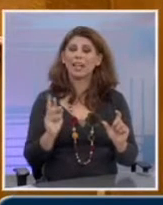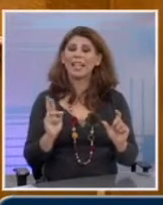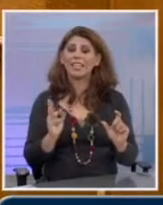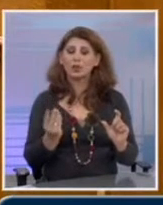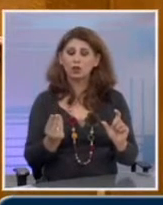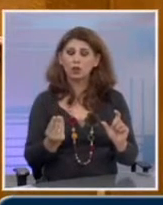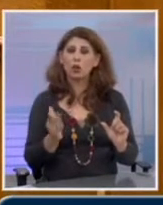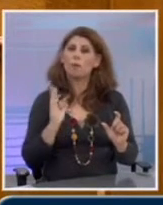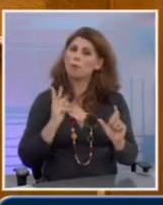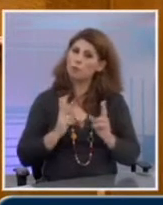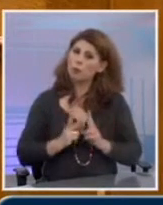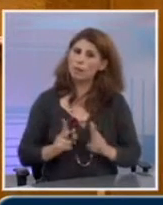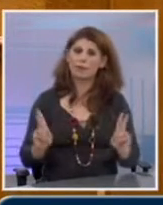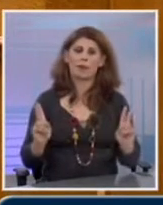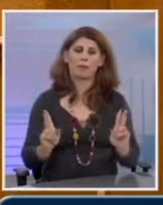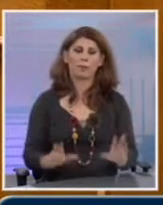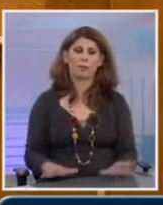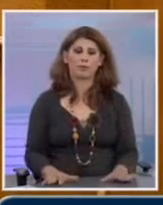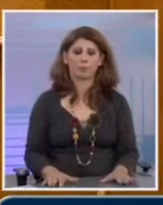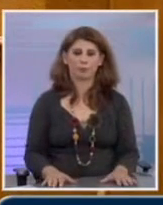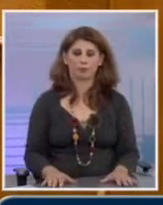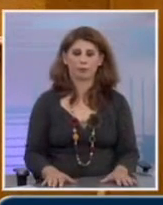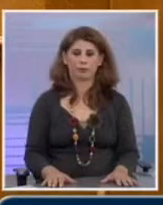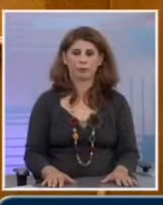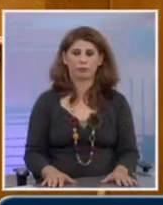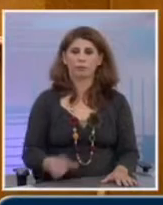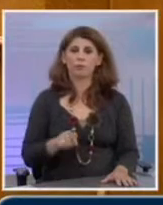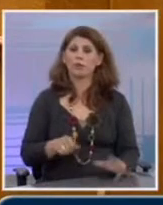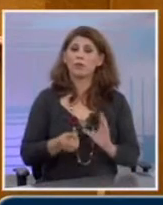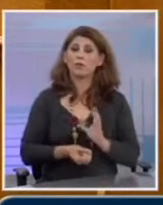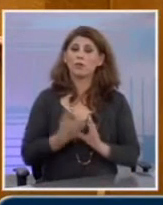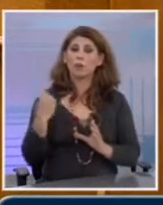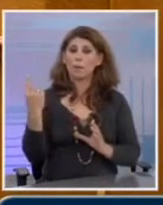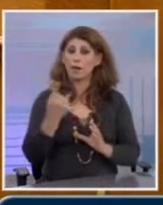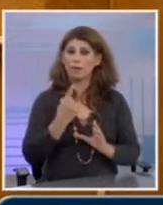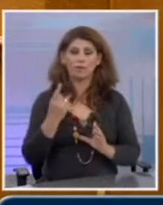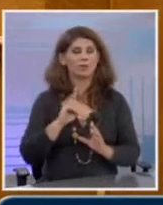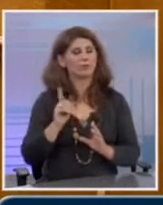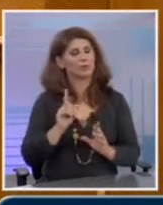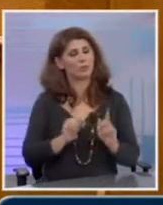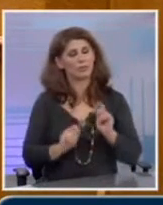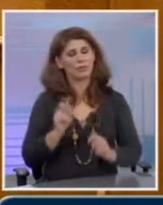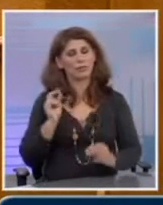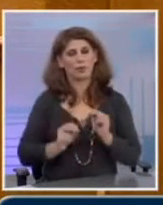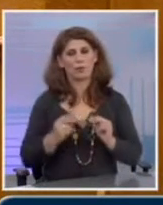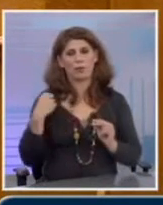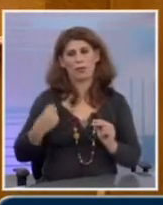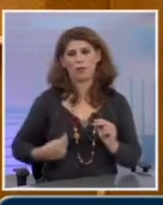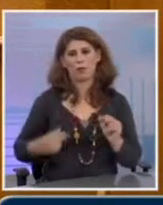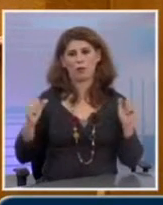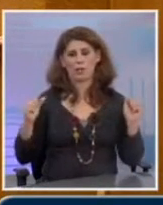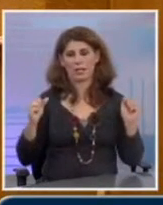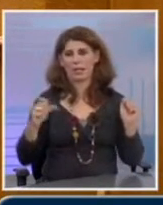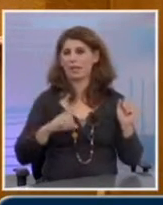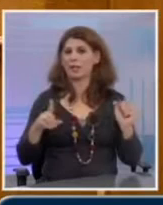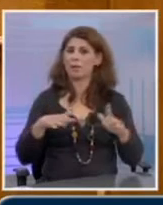οποίες επιτρέπουν αυτό το νέο περιβάλλον να μην δημιουργεί προβλήματα στη δημόσια υγεία και να μην επηρεάζει